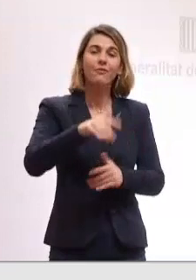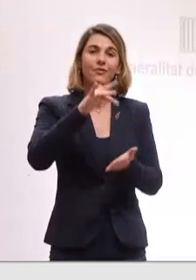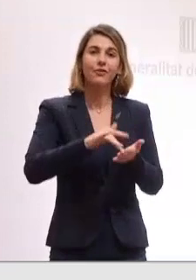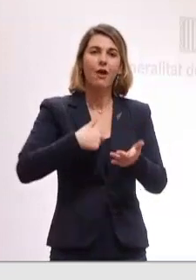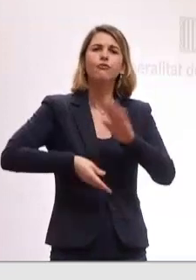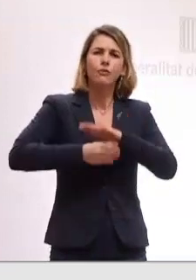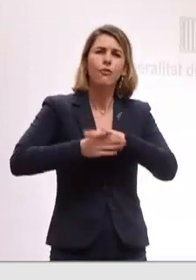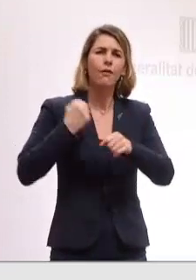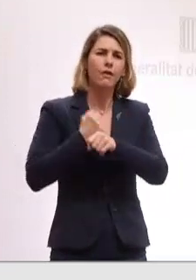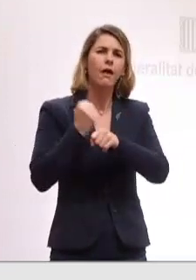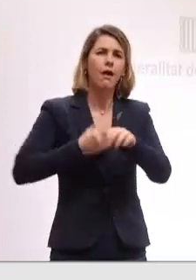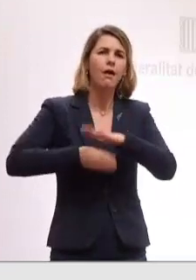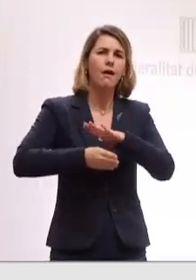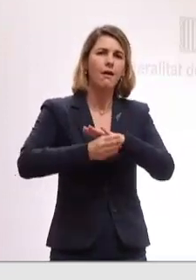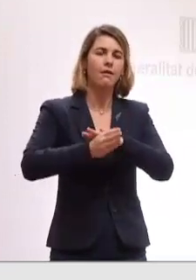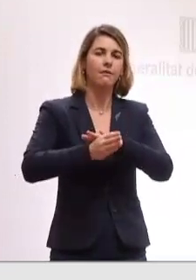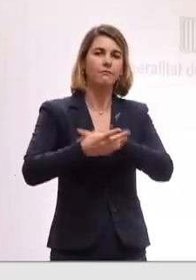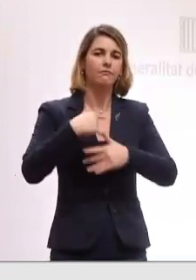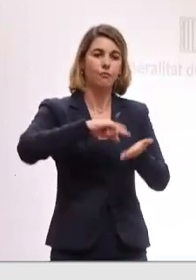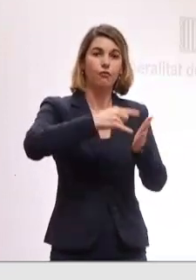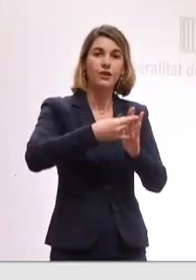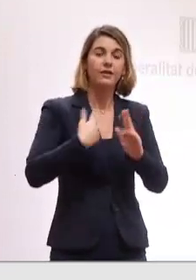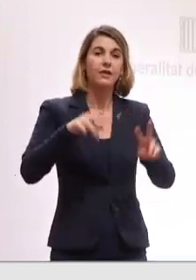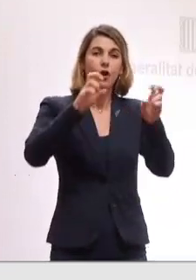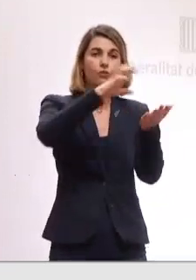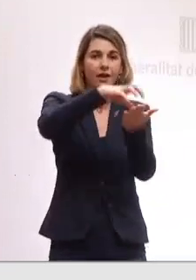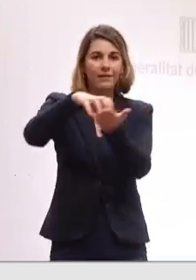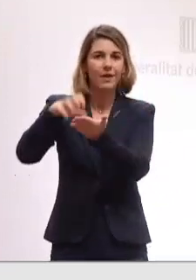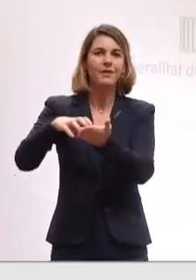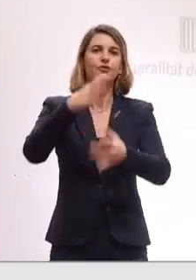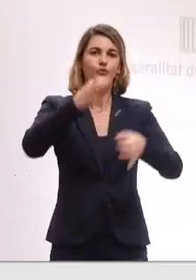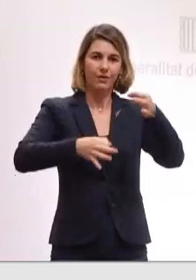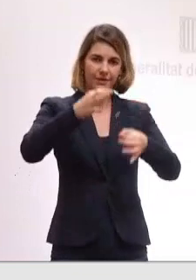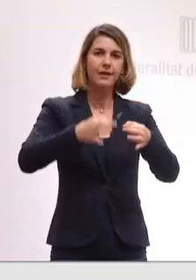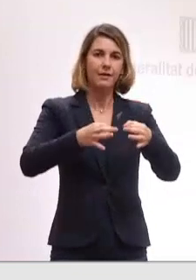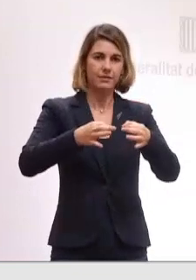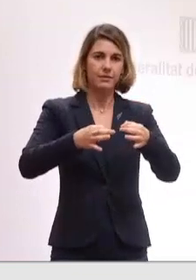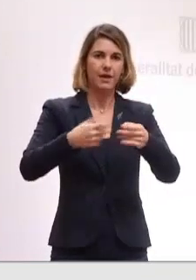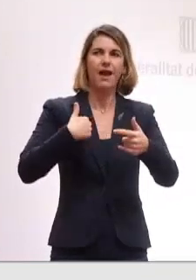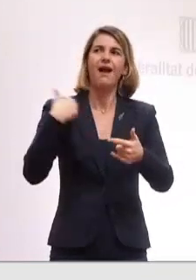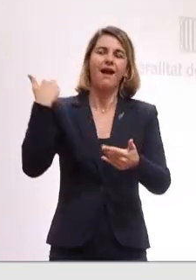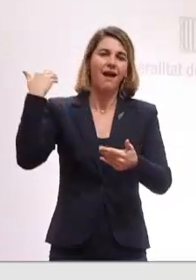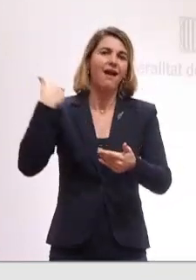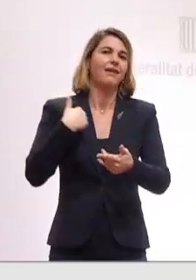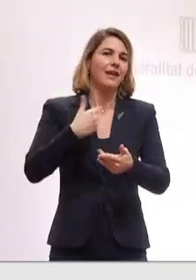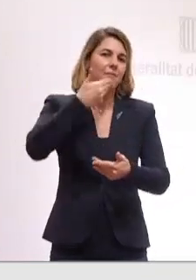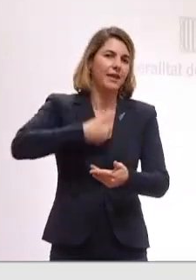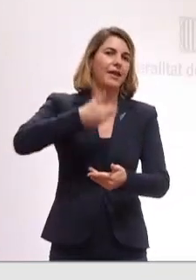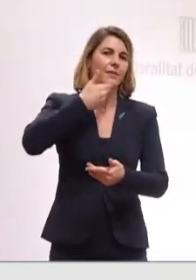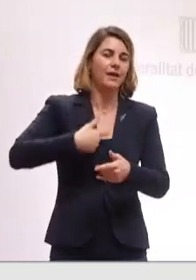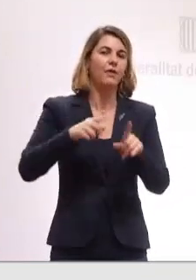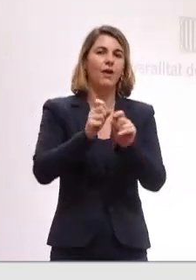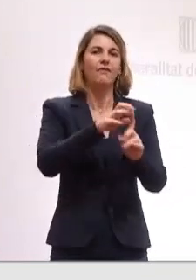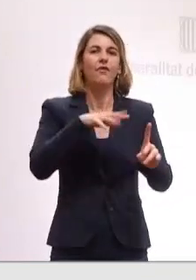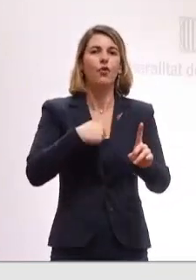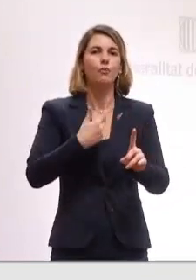continuem aquesta tasca amb els projectes sobre nous equipaments judicials llargament reclamats, com el Fòrum